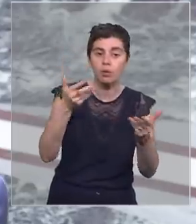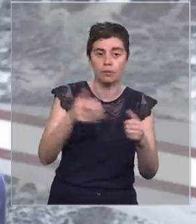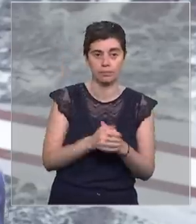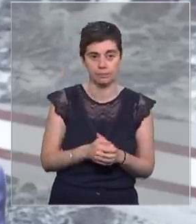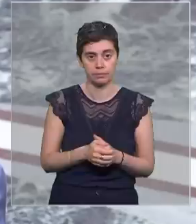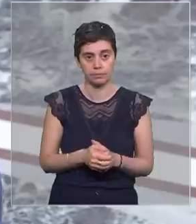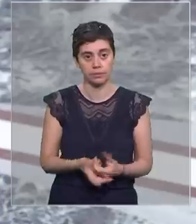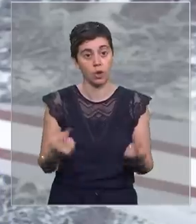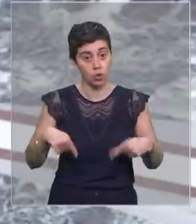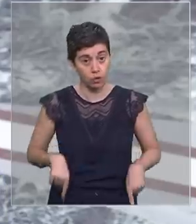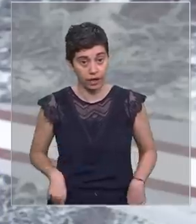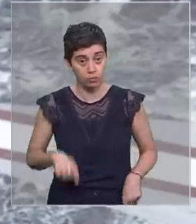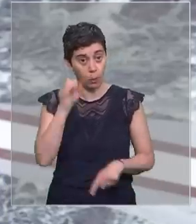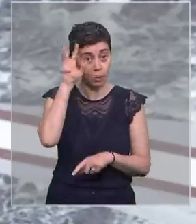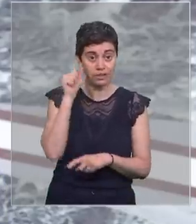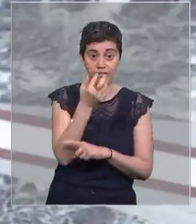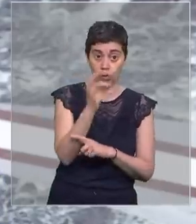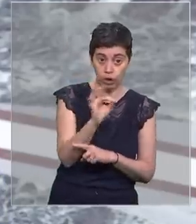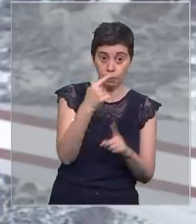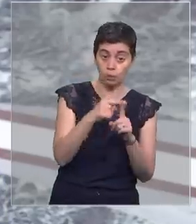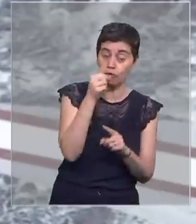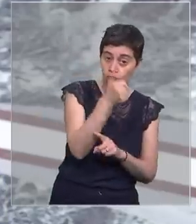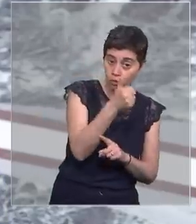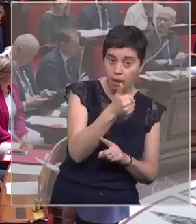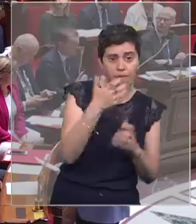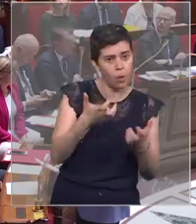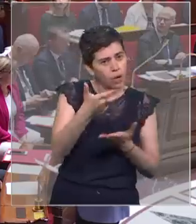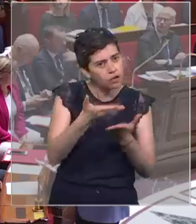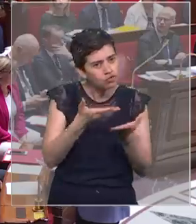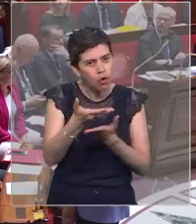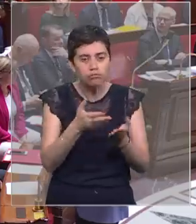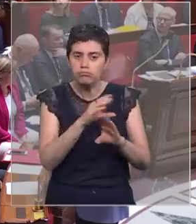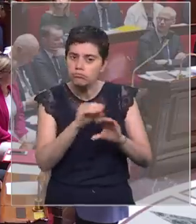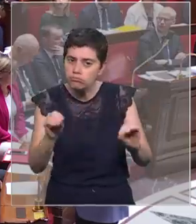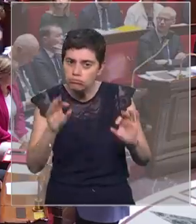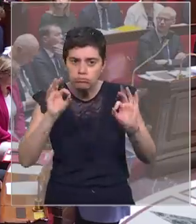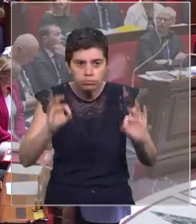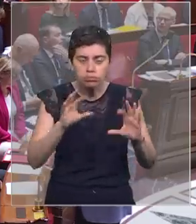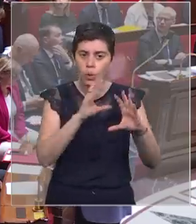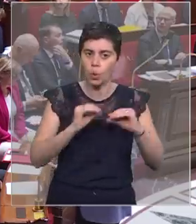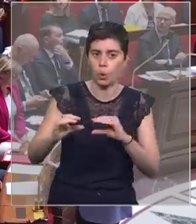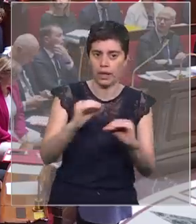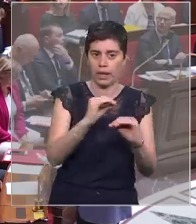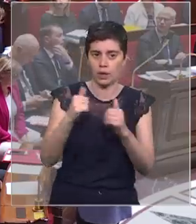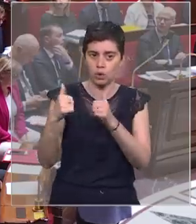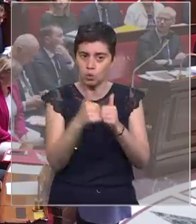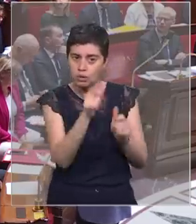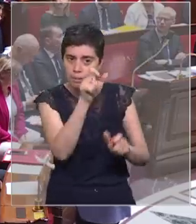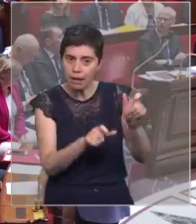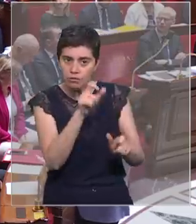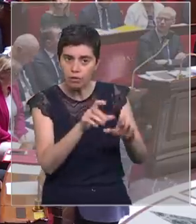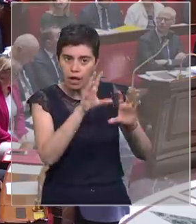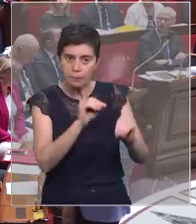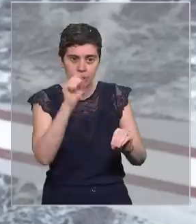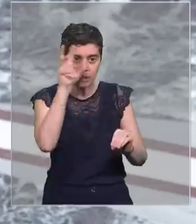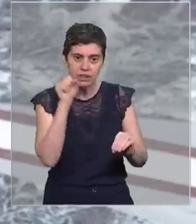de la Polynésie française et vous-même des échanges sereins, concrets, répondant aux attentes des Polynésiens. Vous